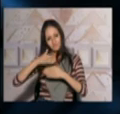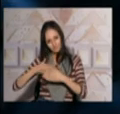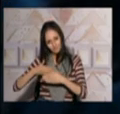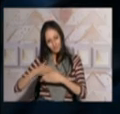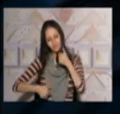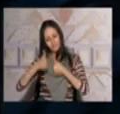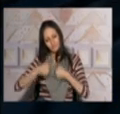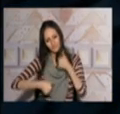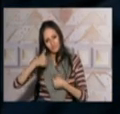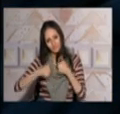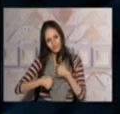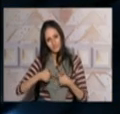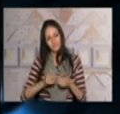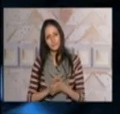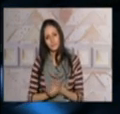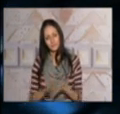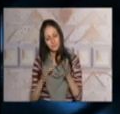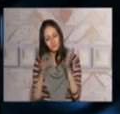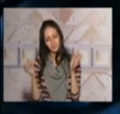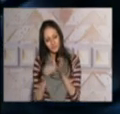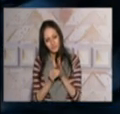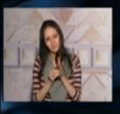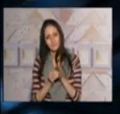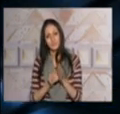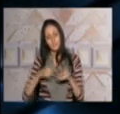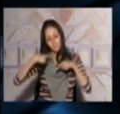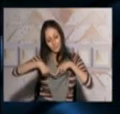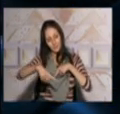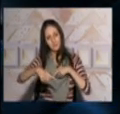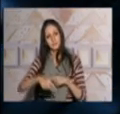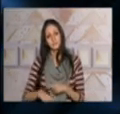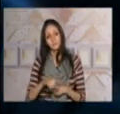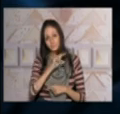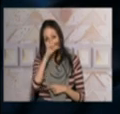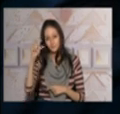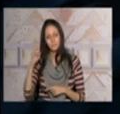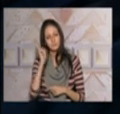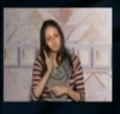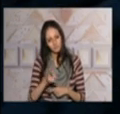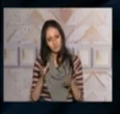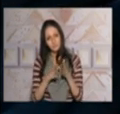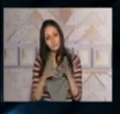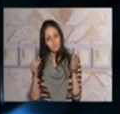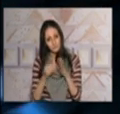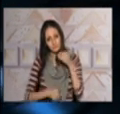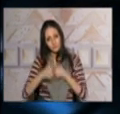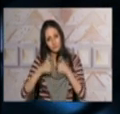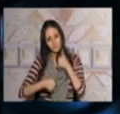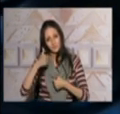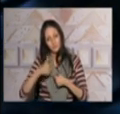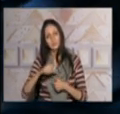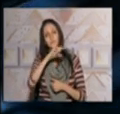وامتحانات الثانوية العامة بدأ خلال شهر أكتوبر، وبالتالي هناك امتحانات شهرية بالنسبة لسنوات